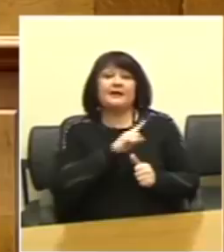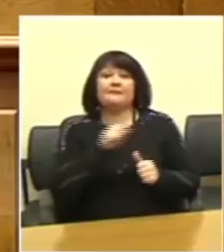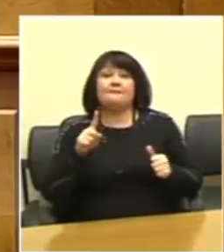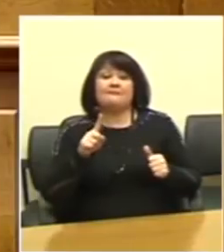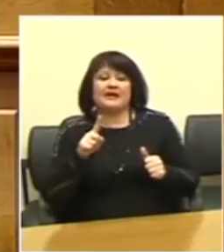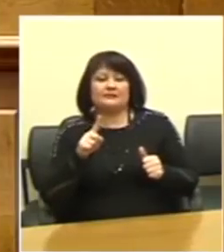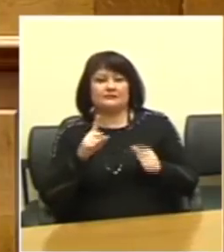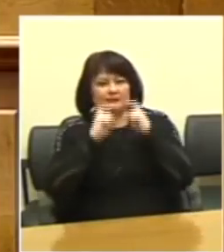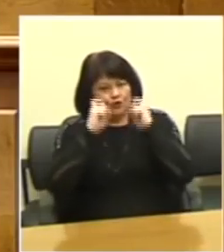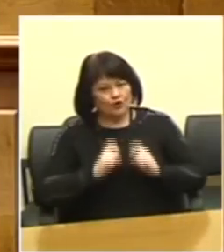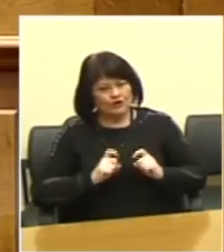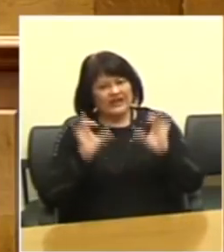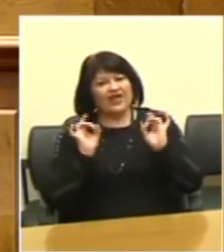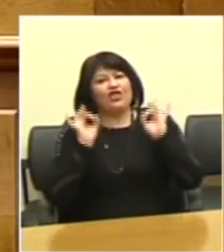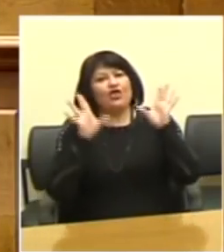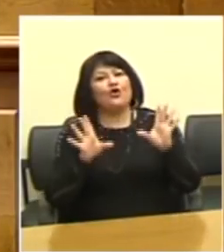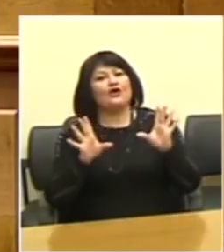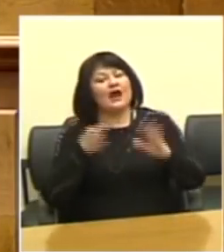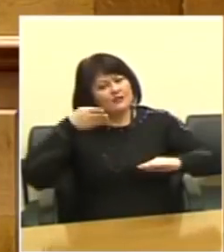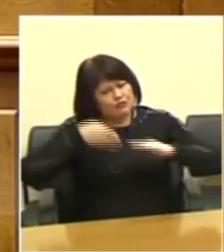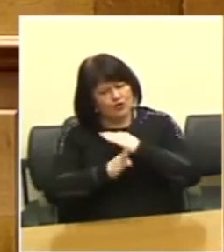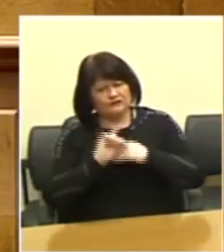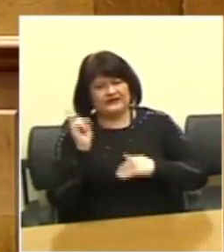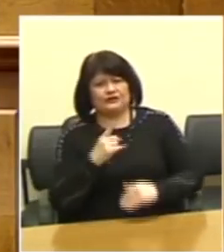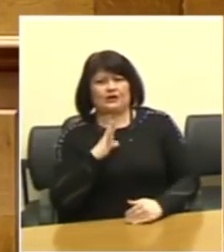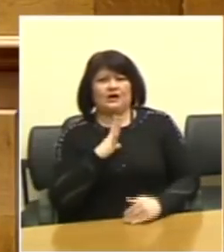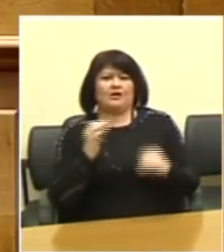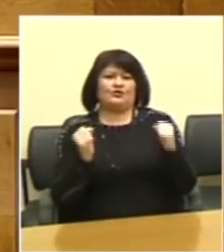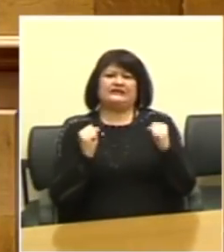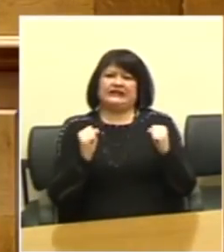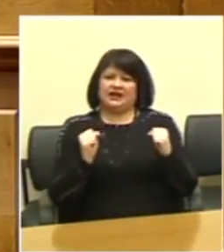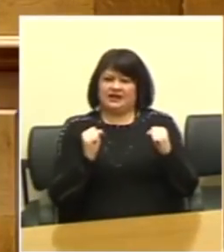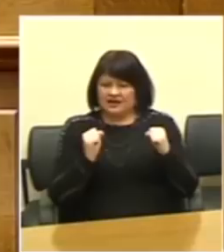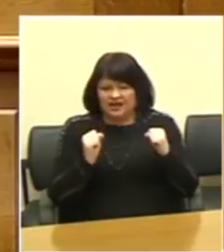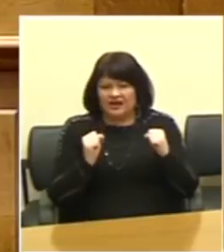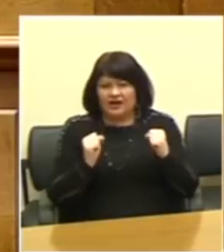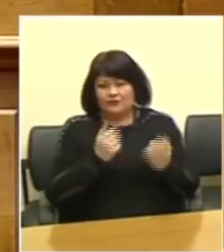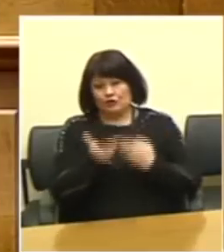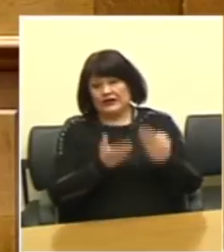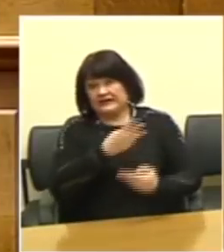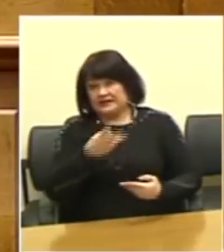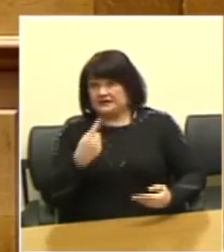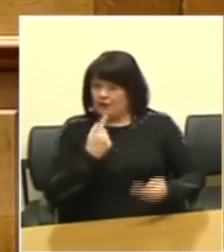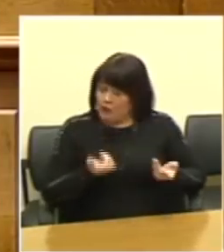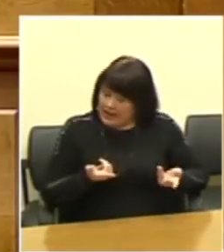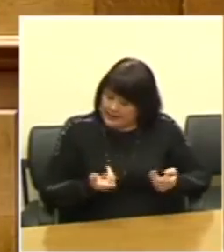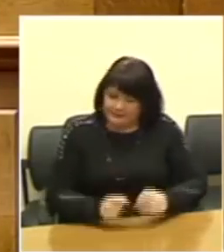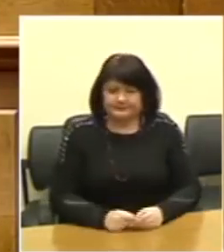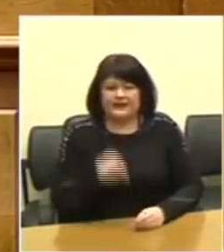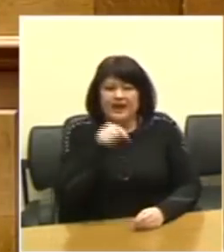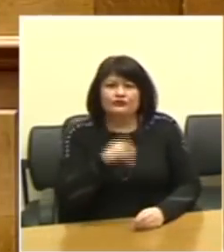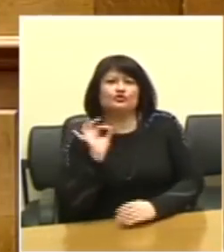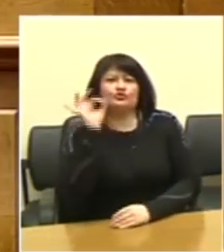της υποχρεωτικά δωρεάν καθολικής πρόσβασης στην υγεία με βάση τις προτάσεις του ΣΥΡΙΖΑ. Εκεί